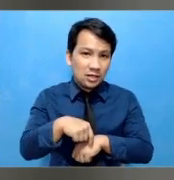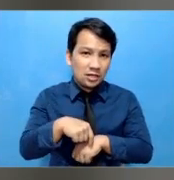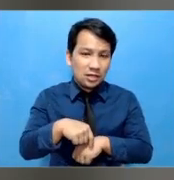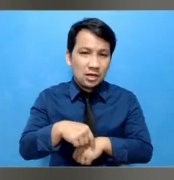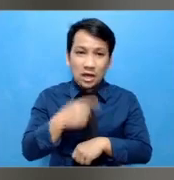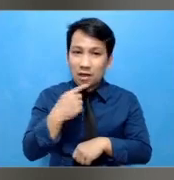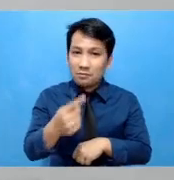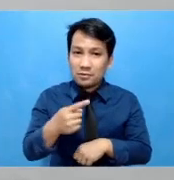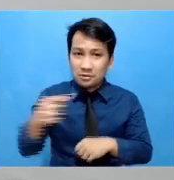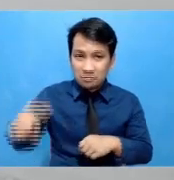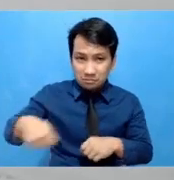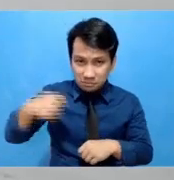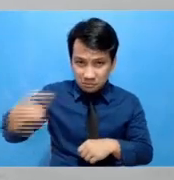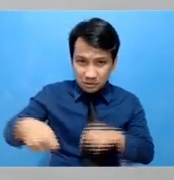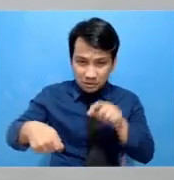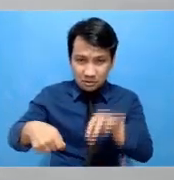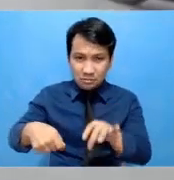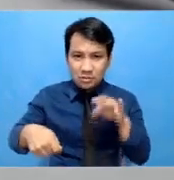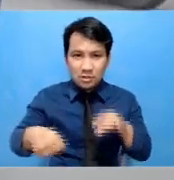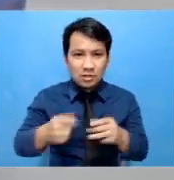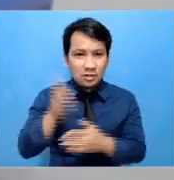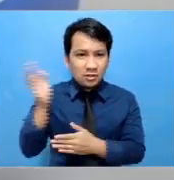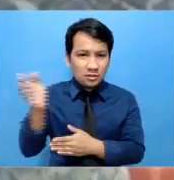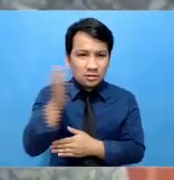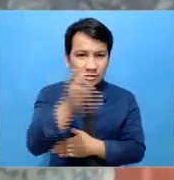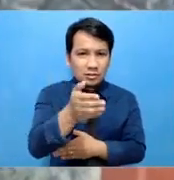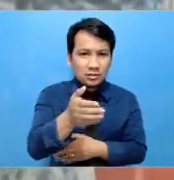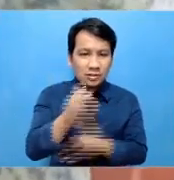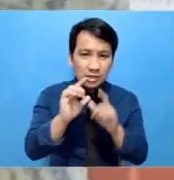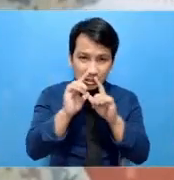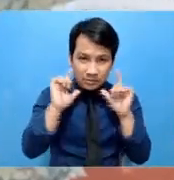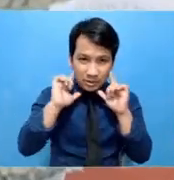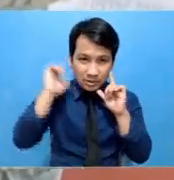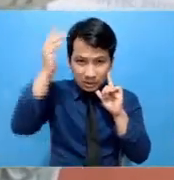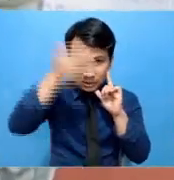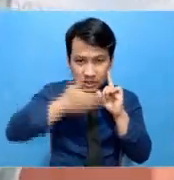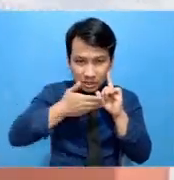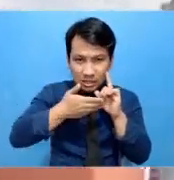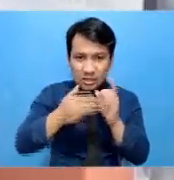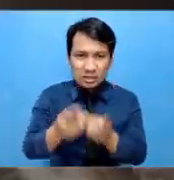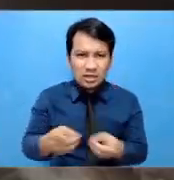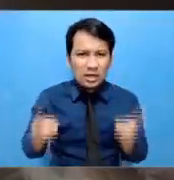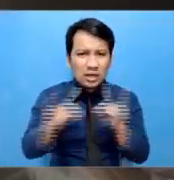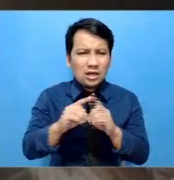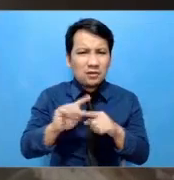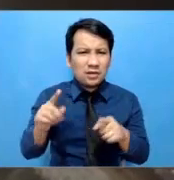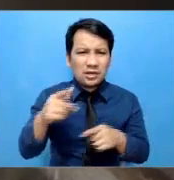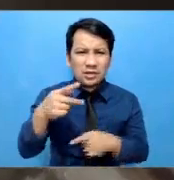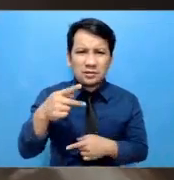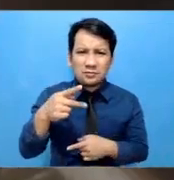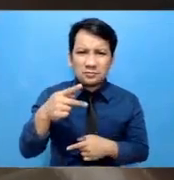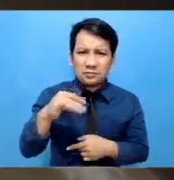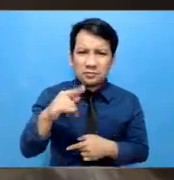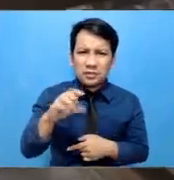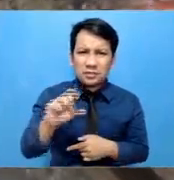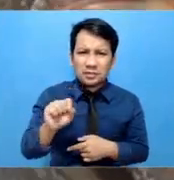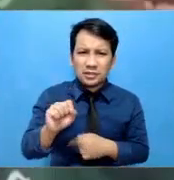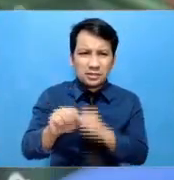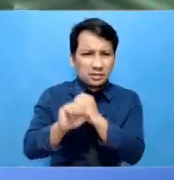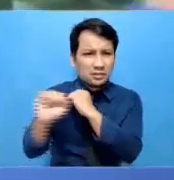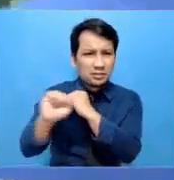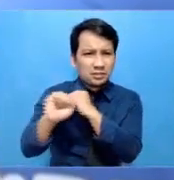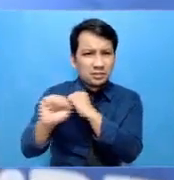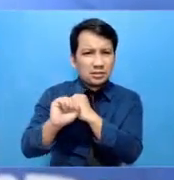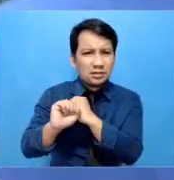online raffle, personal na rin siyang namimigay ng face shield, mask, diaper at patis. Hindi naman daw ito pangangampanya,